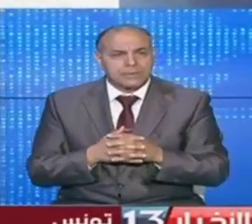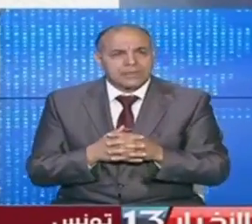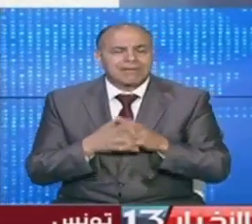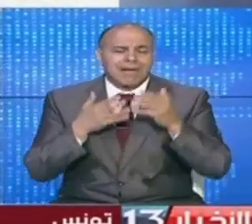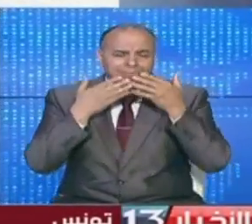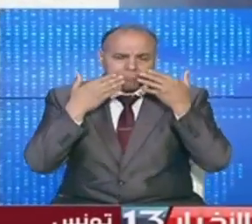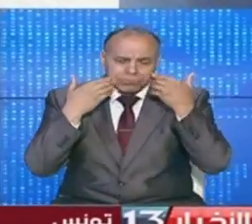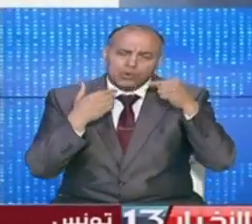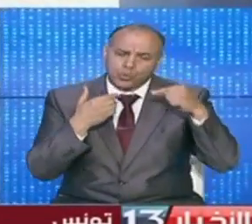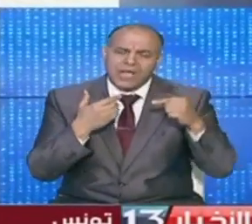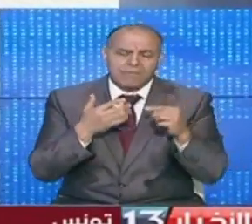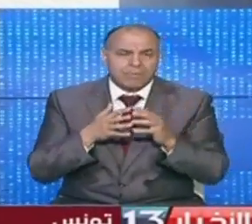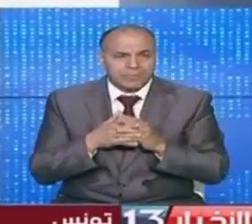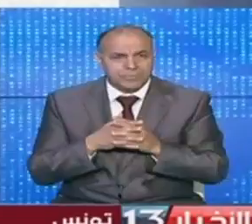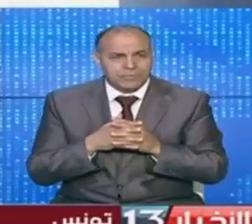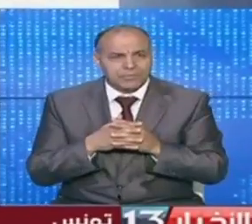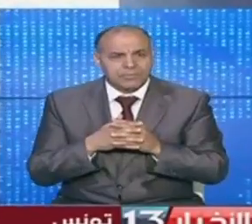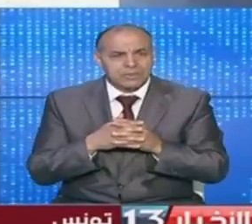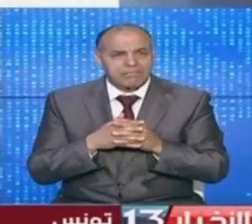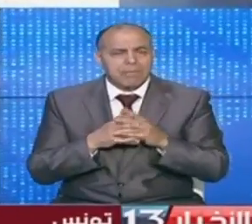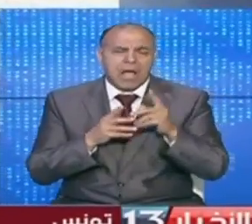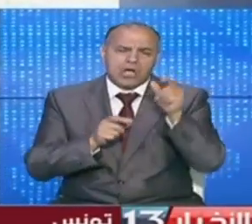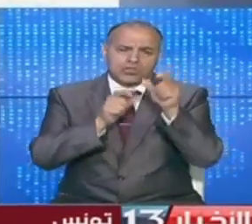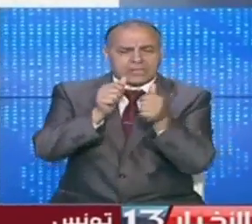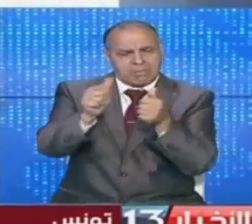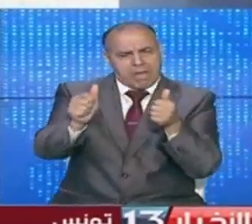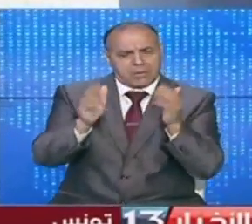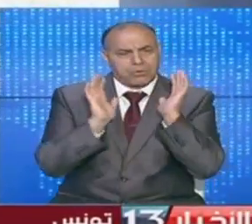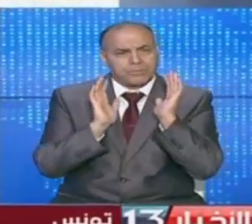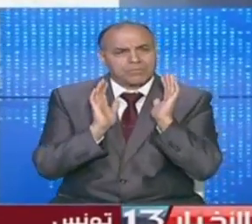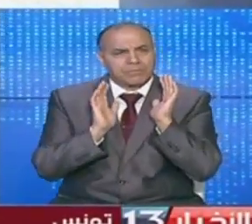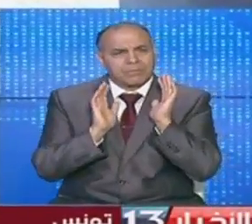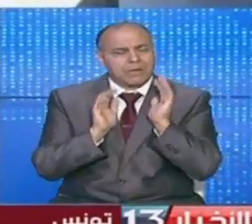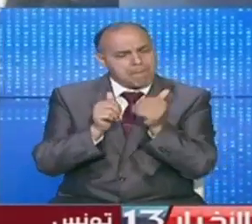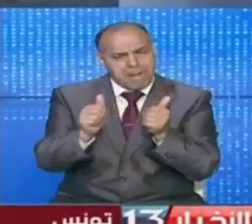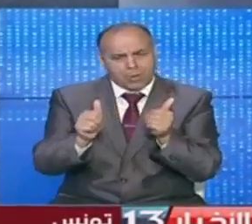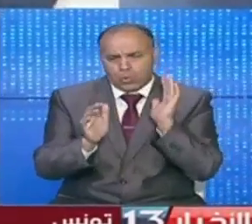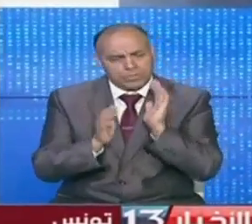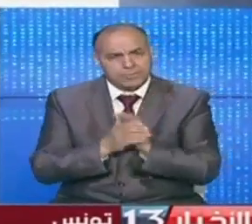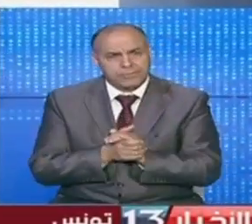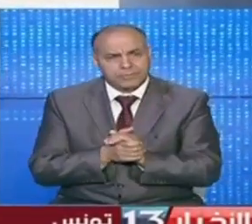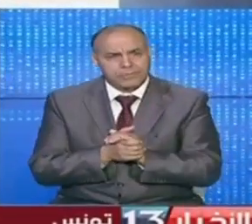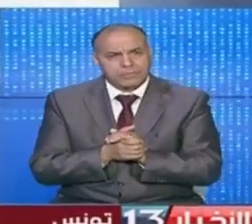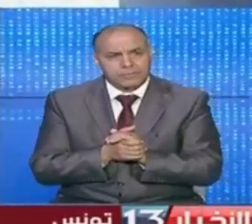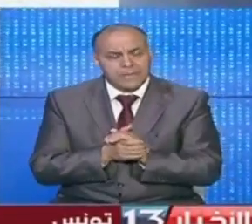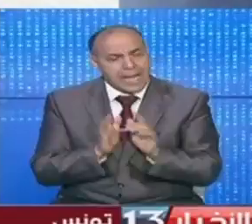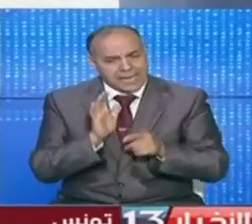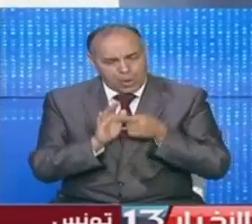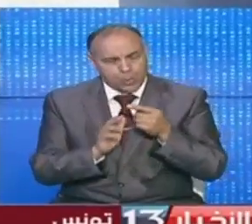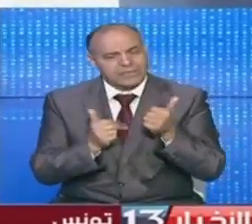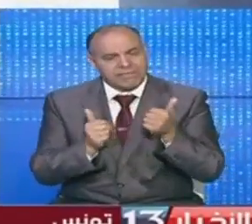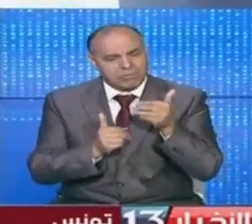30 كمامات صحيح، فهمت؟ لما الناس بعضها على بعضها وماهوش معبي المترو، فهمت؟ هي بالنسبه لنا الاولاني ما